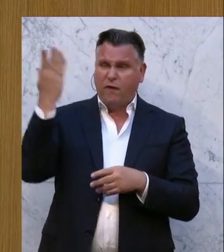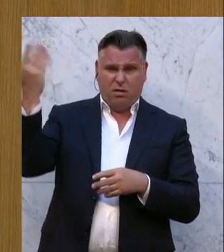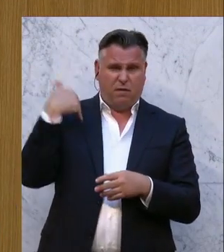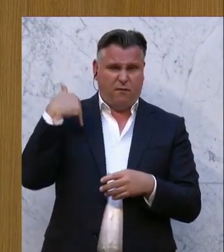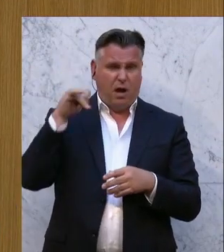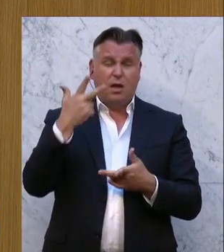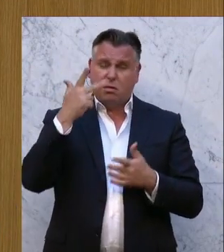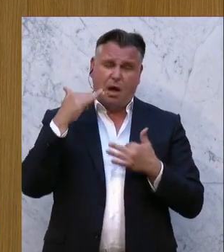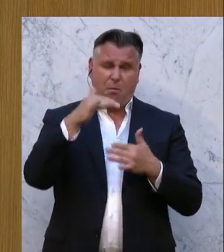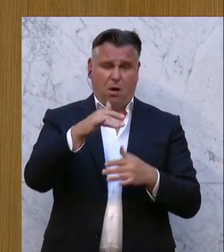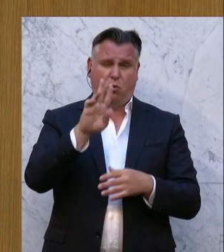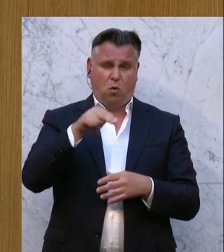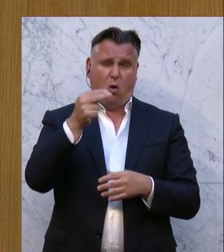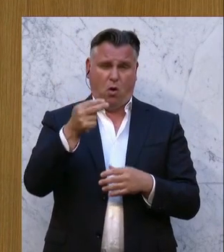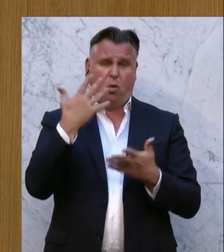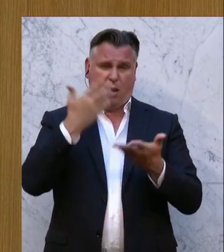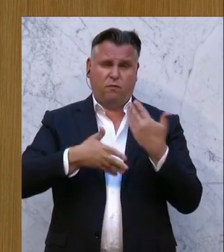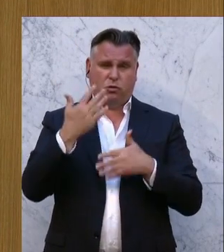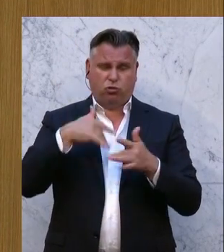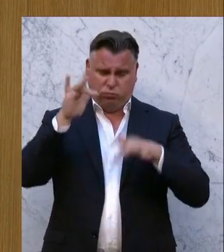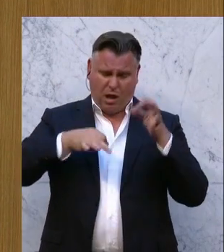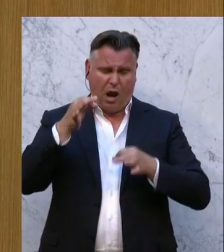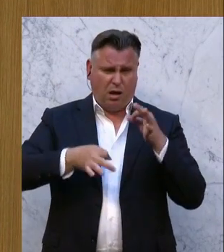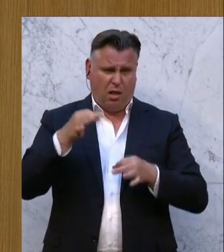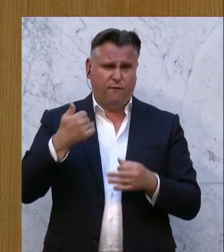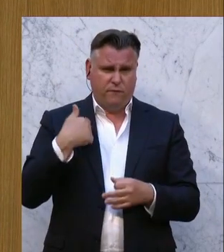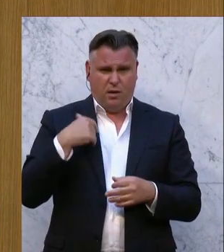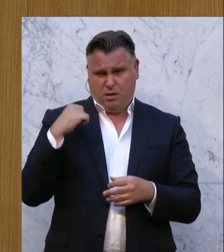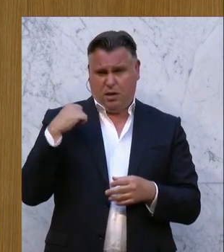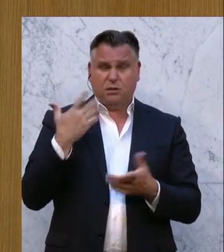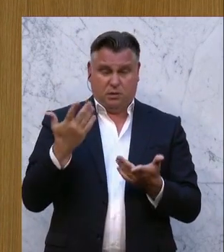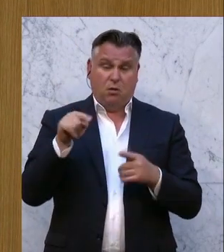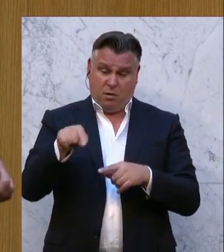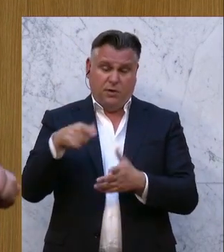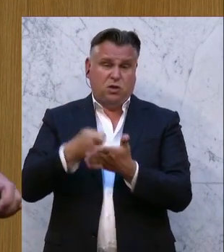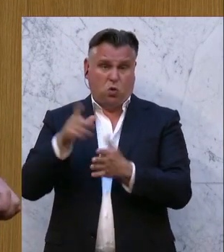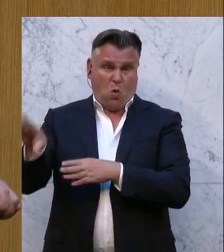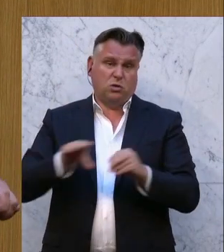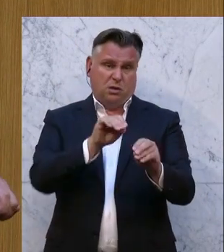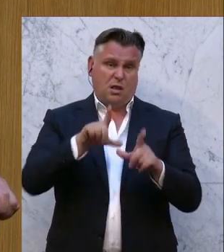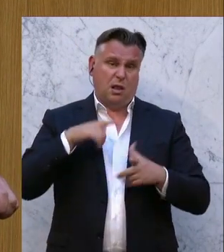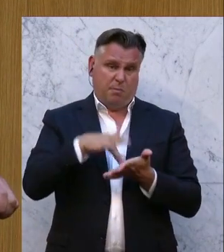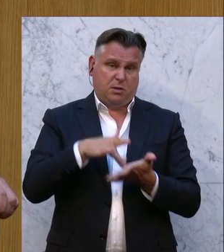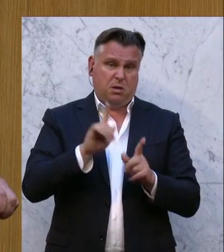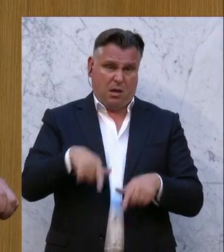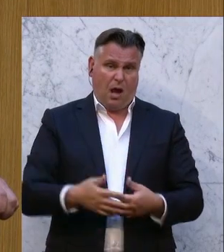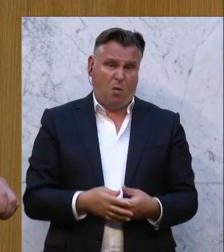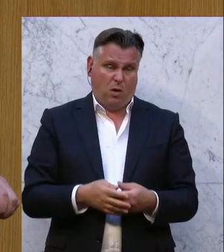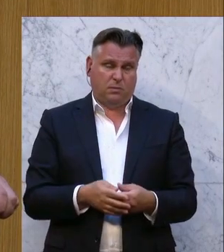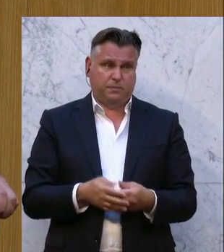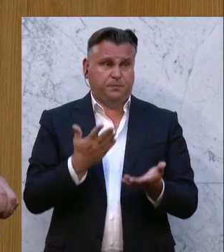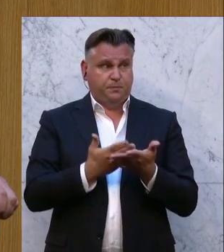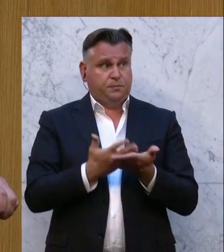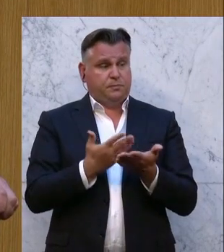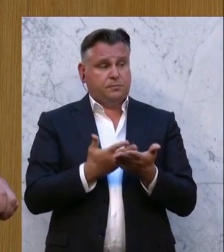von 3 Millionen Euro in der Landwirtschaft in Österreich und das sind Kosten, die letztendlich niederschlagen. Wir leben aber auch in einer arbeitsteiligen